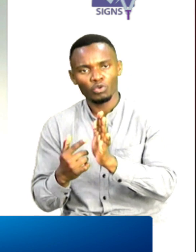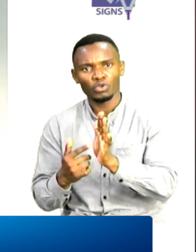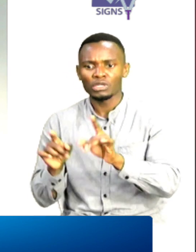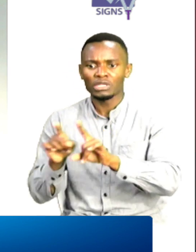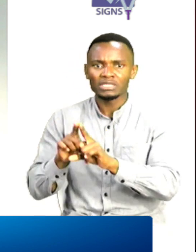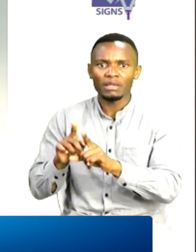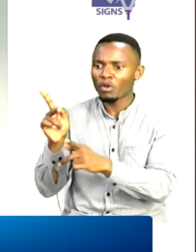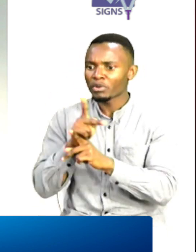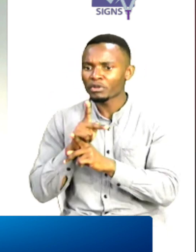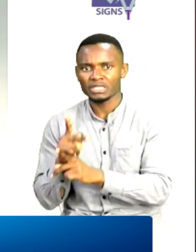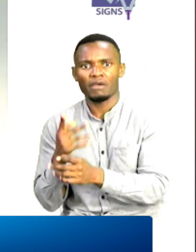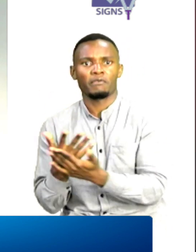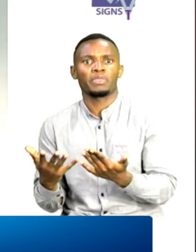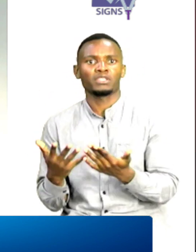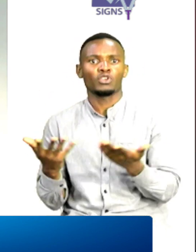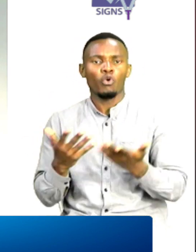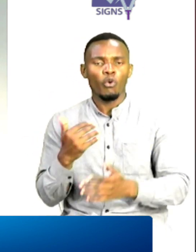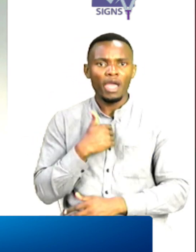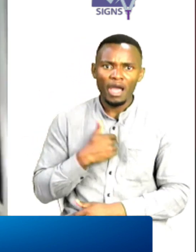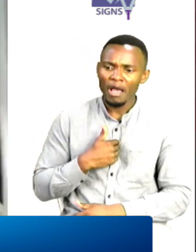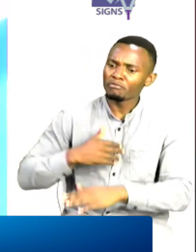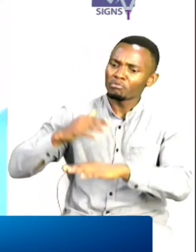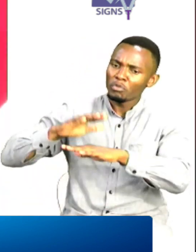wanaingia vizuri, mahali kuna air conditioning quality.